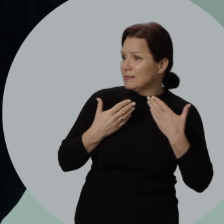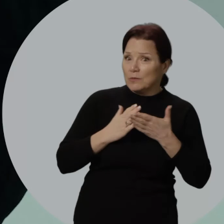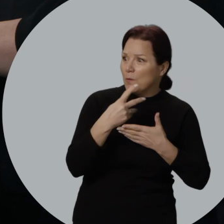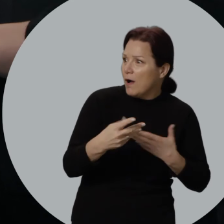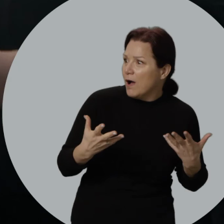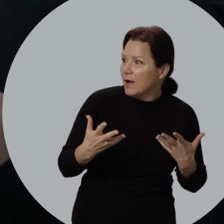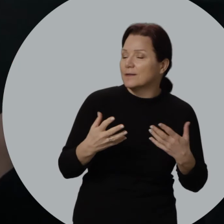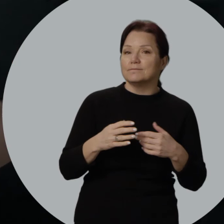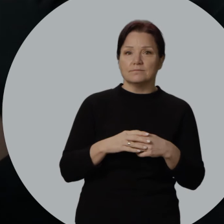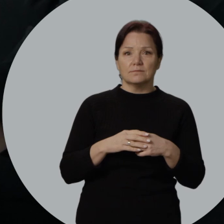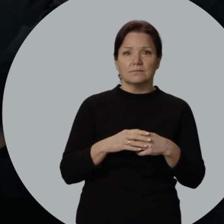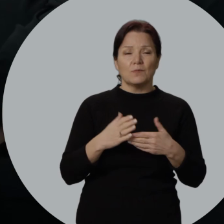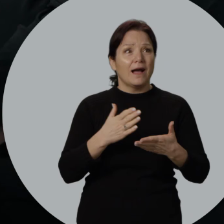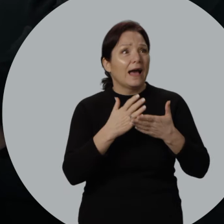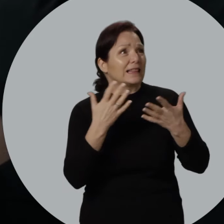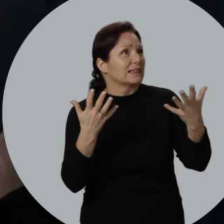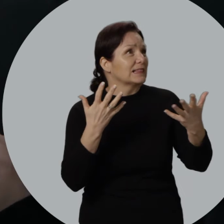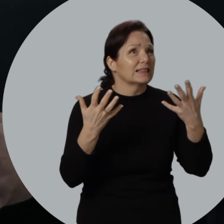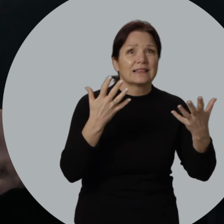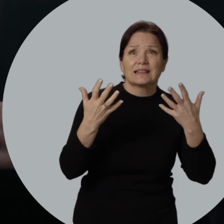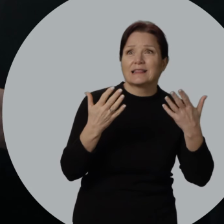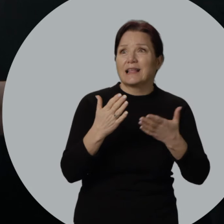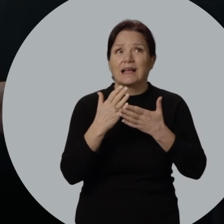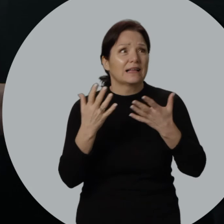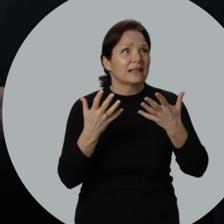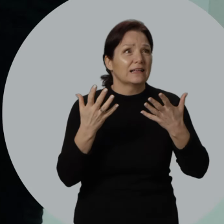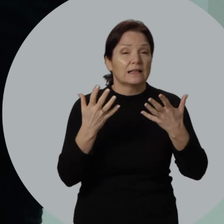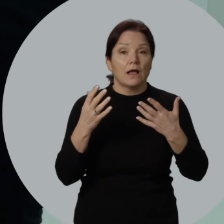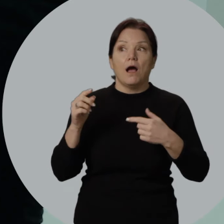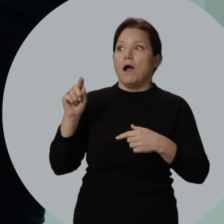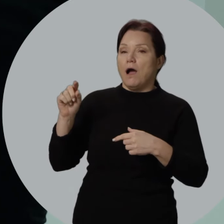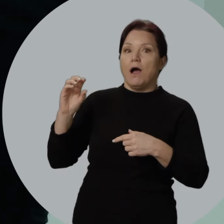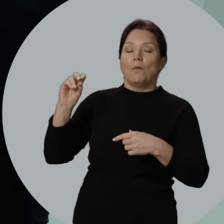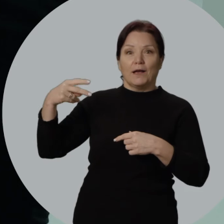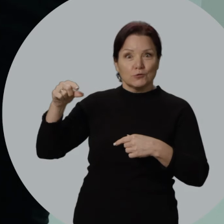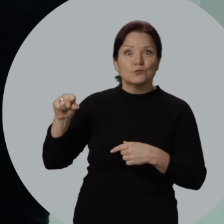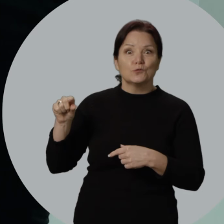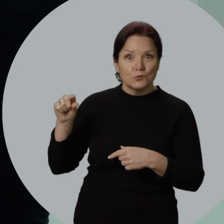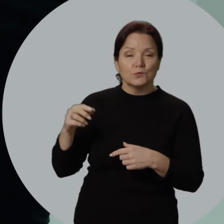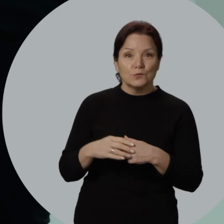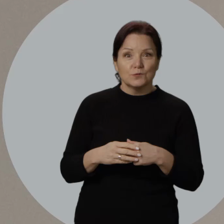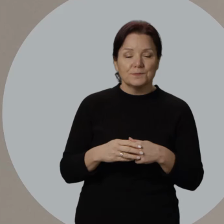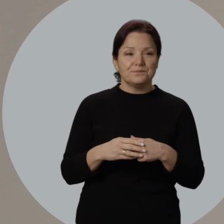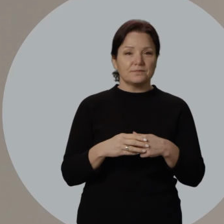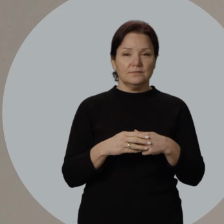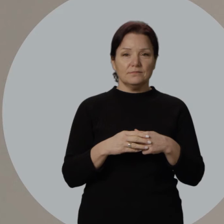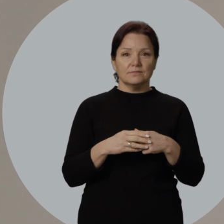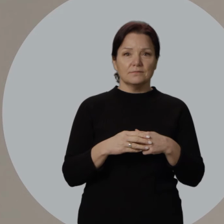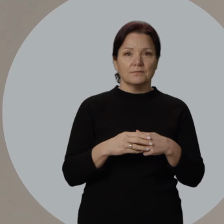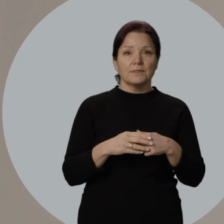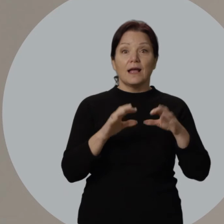droits. On avait besoin de beaucoup d'aide, beaucoup d'assistance. On a trouvé ça avec l'OPHQ. La